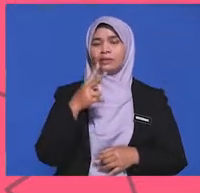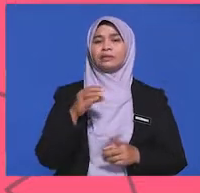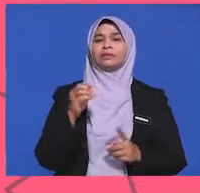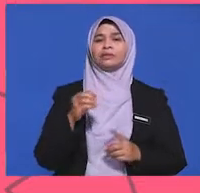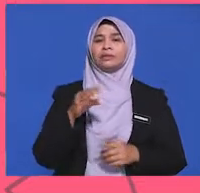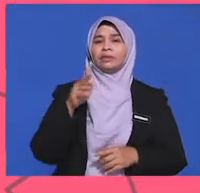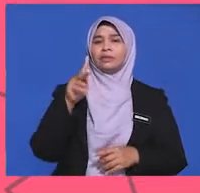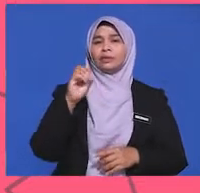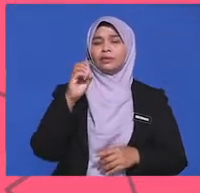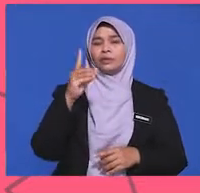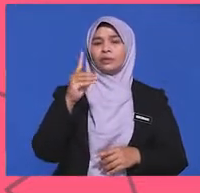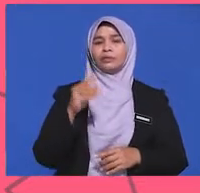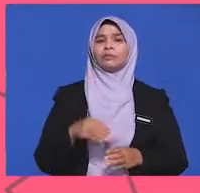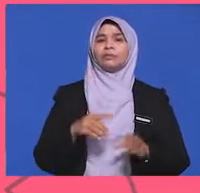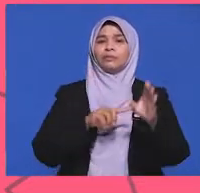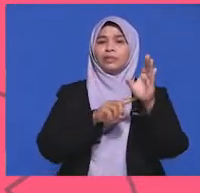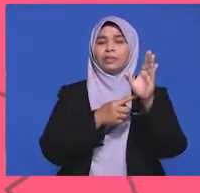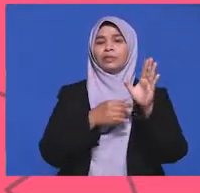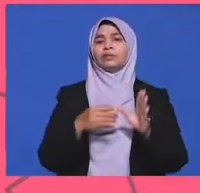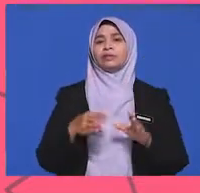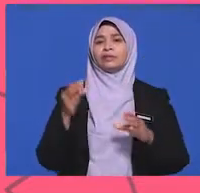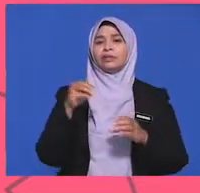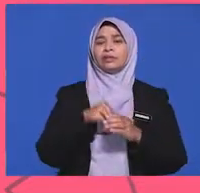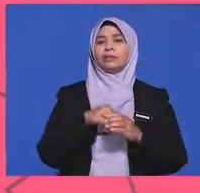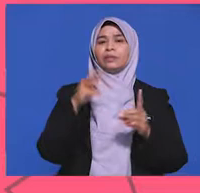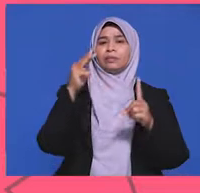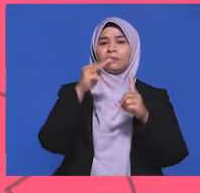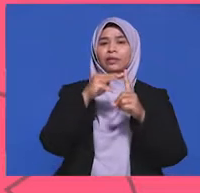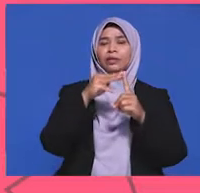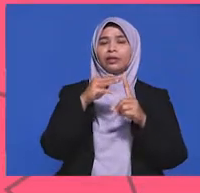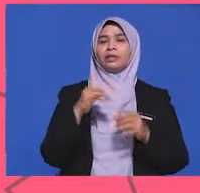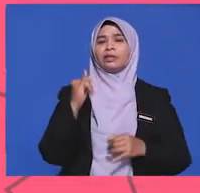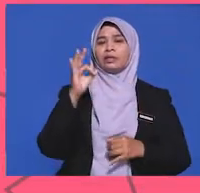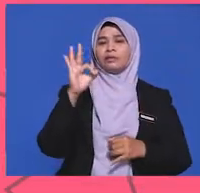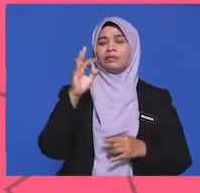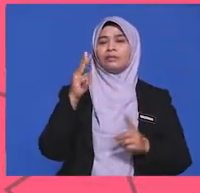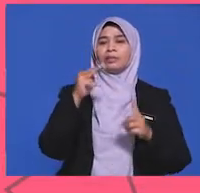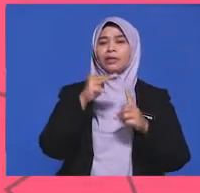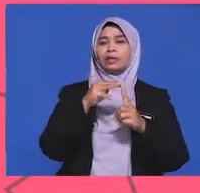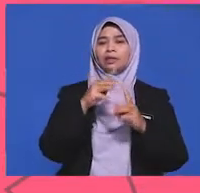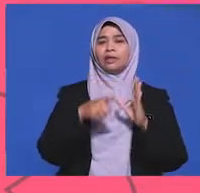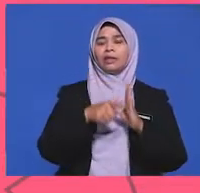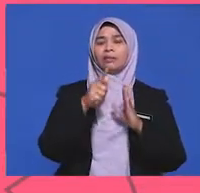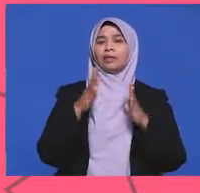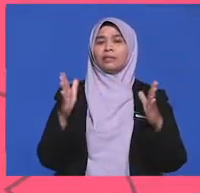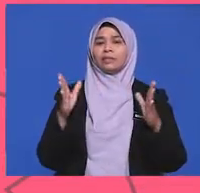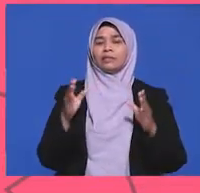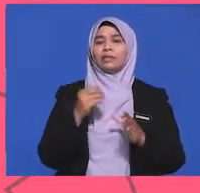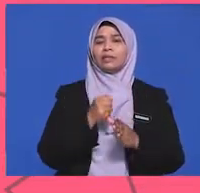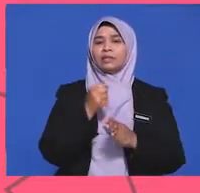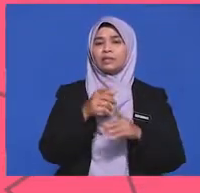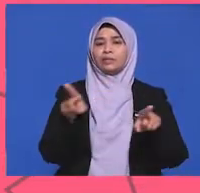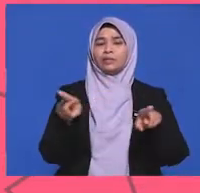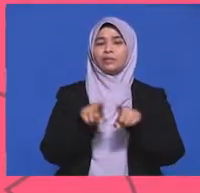Mula, input markah. Jika markah lebih besar atau sama dengan